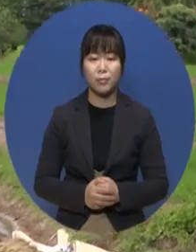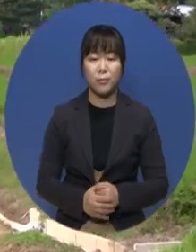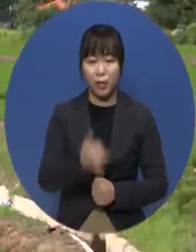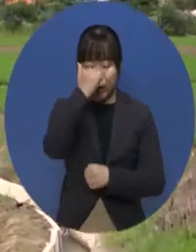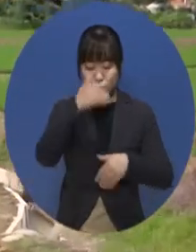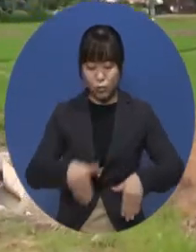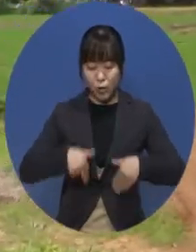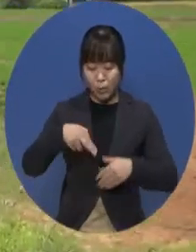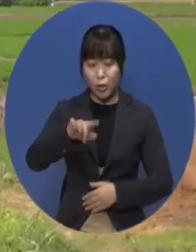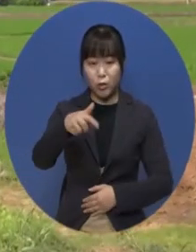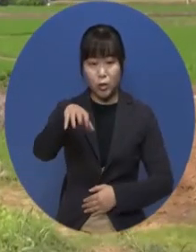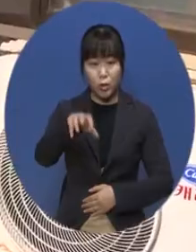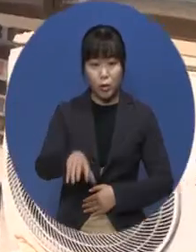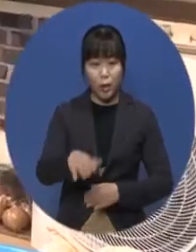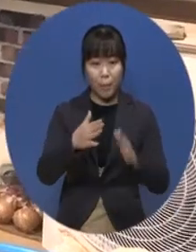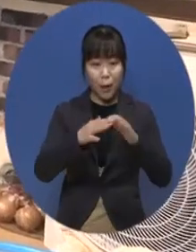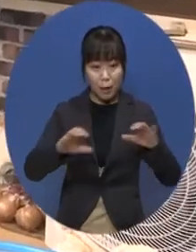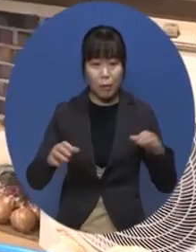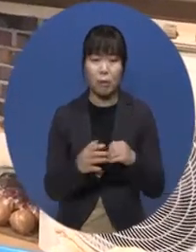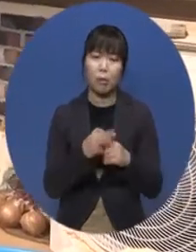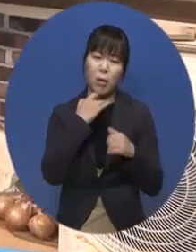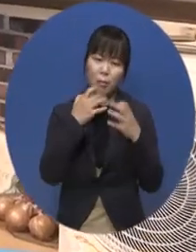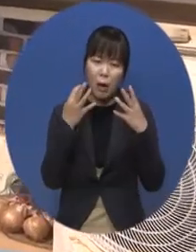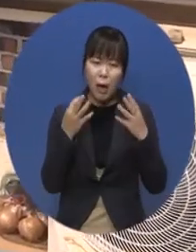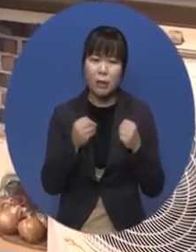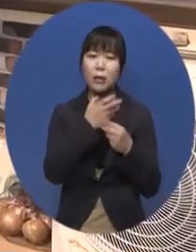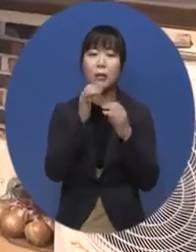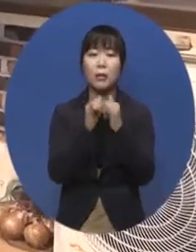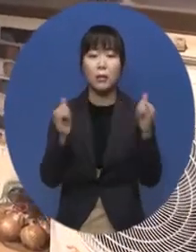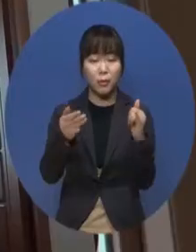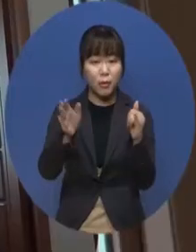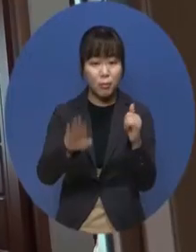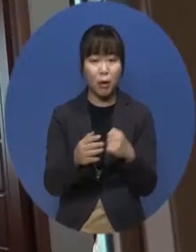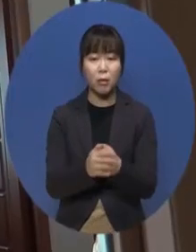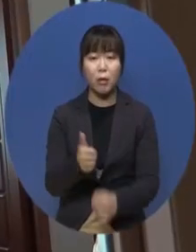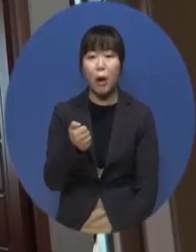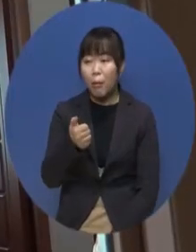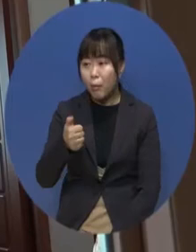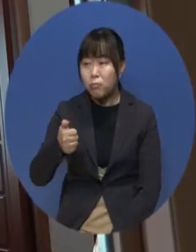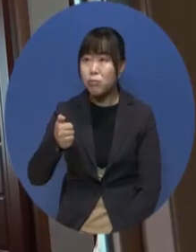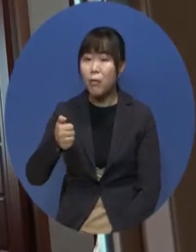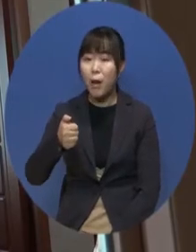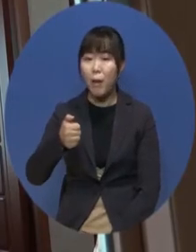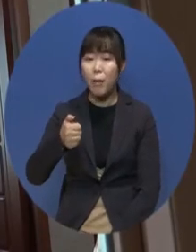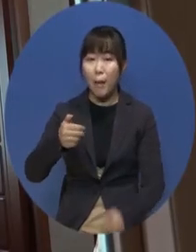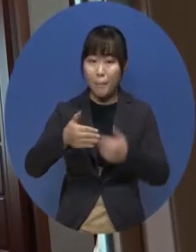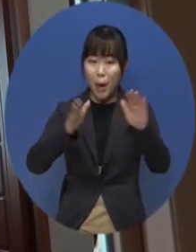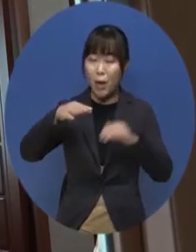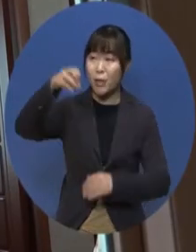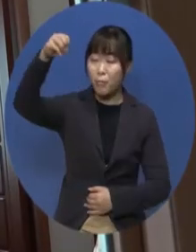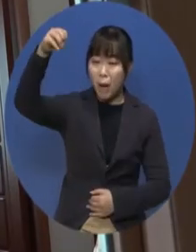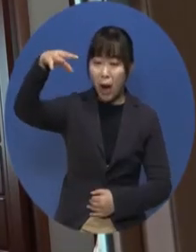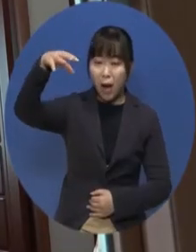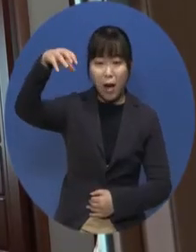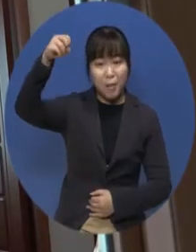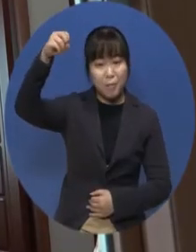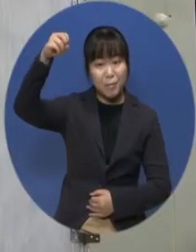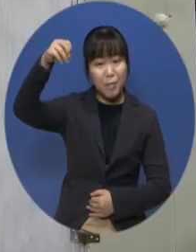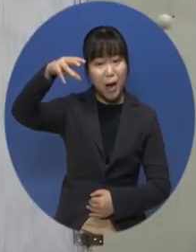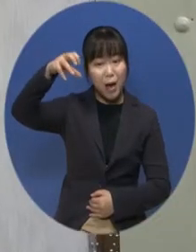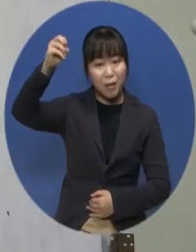충남 서천에 있는 한 마을. 연세 많은 어르신들이지만 리모컨을 통해 방 안의 등을 쉽게 끄고 켤 수